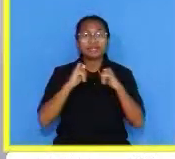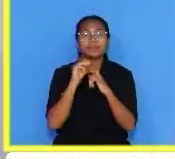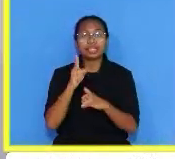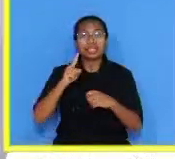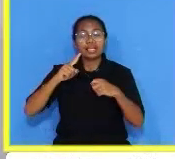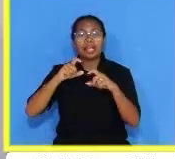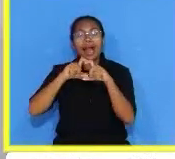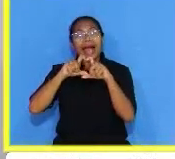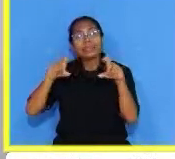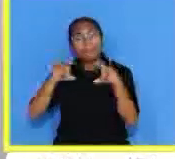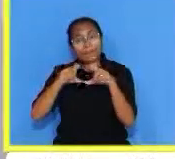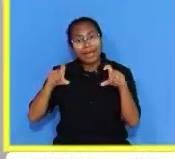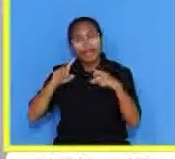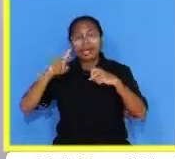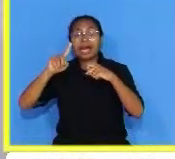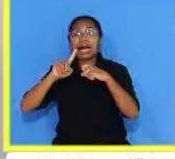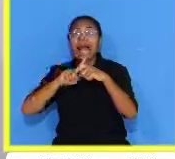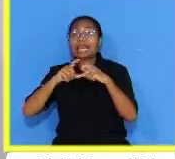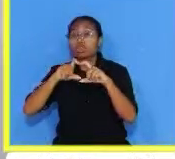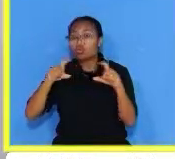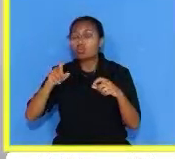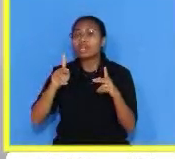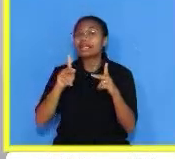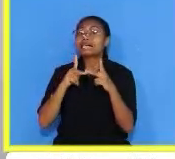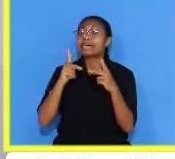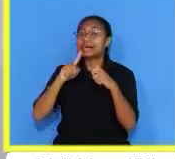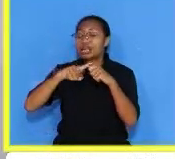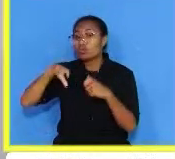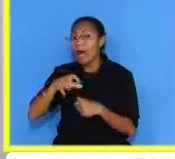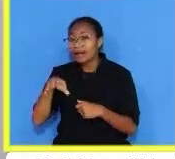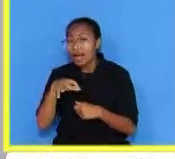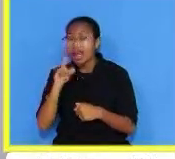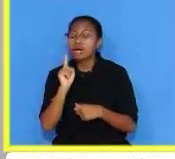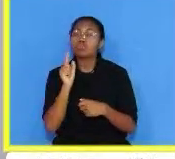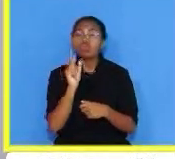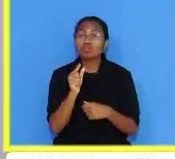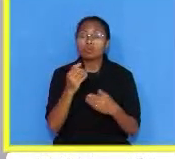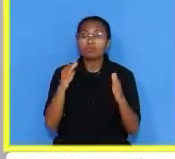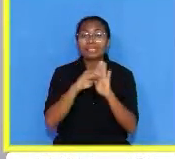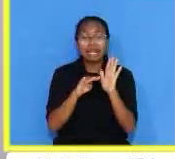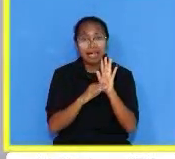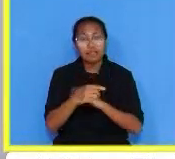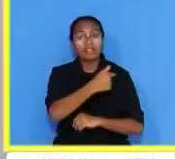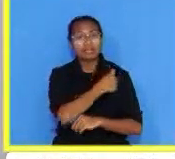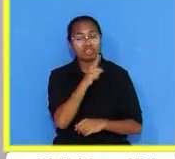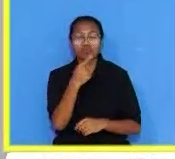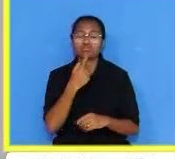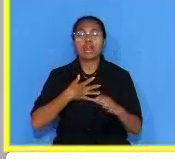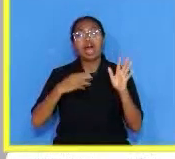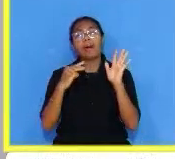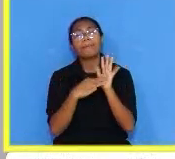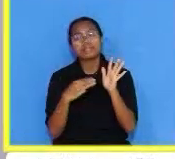KTP, KK, dan untuk memenuhi persyaratan vaksinasi. Nah, itu juga menjadi salah satu hambatan